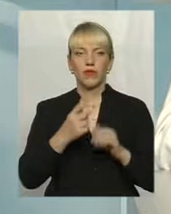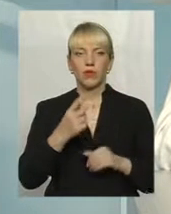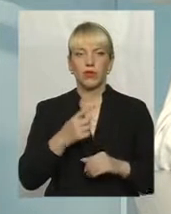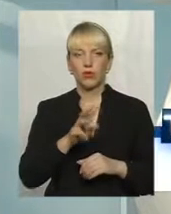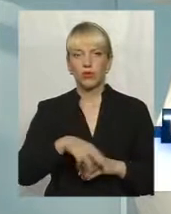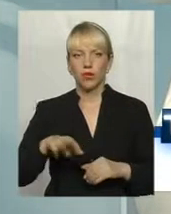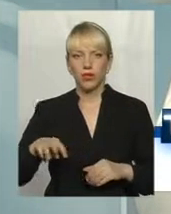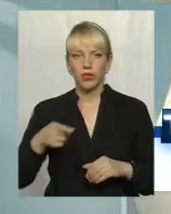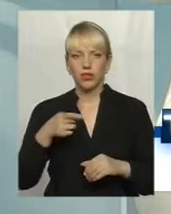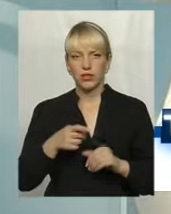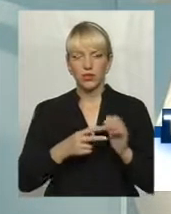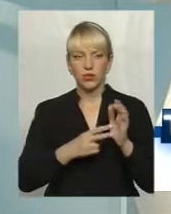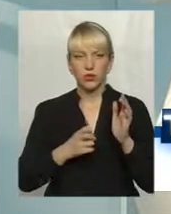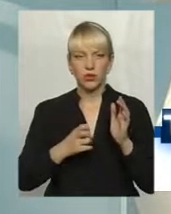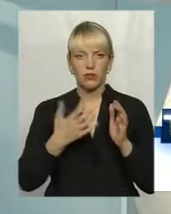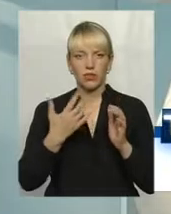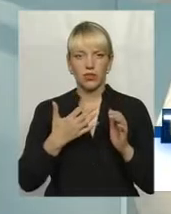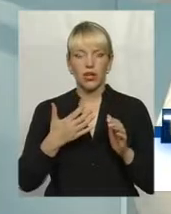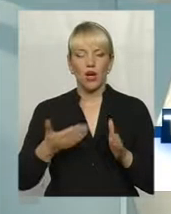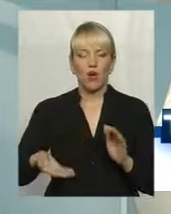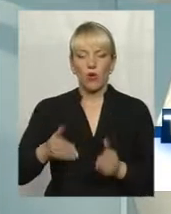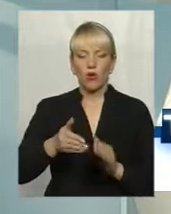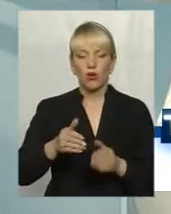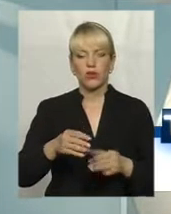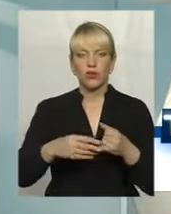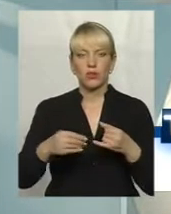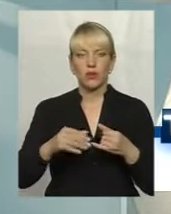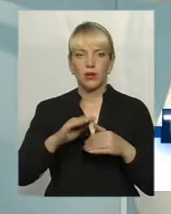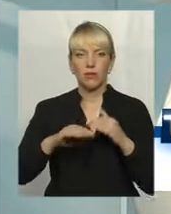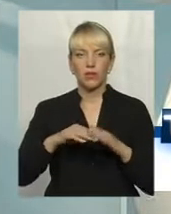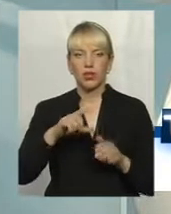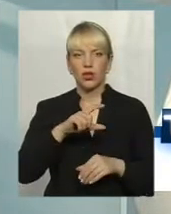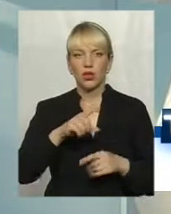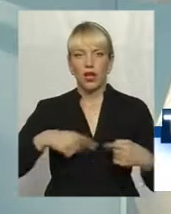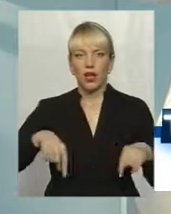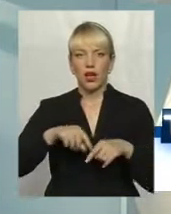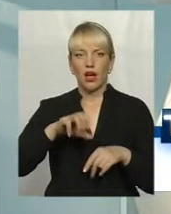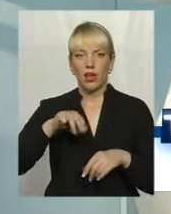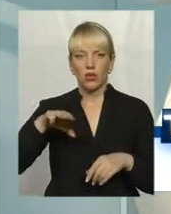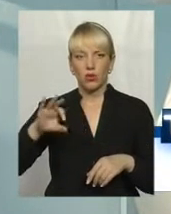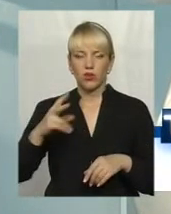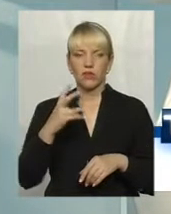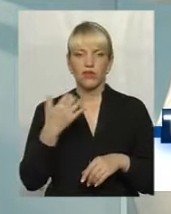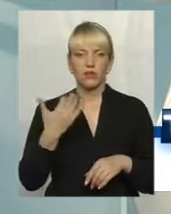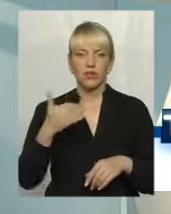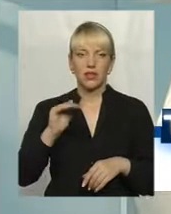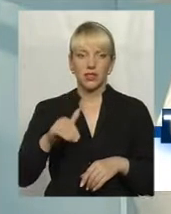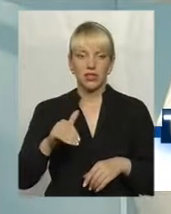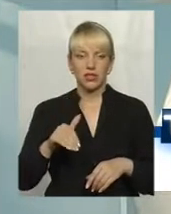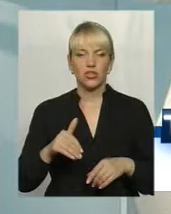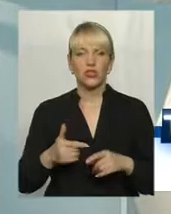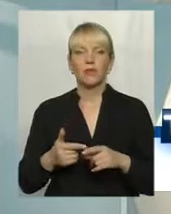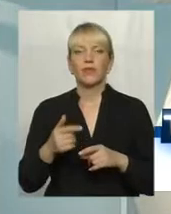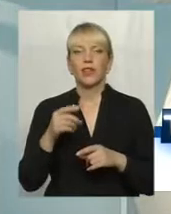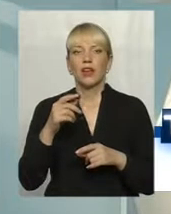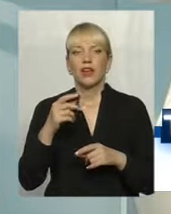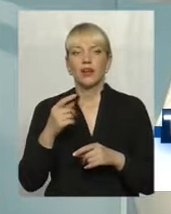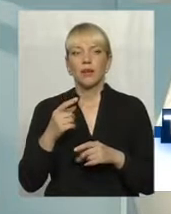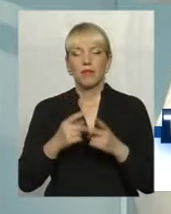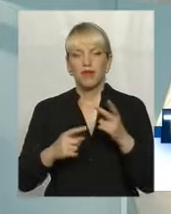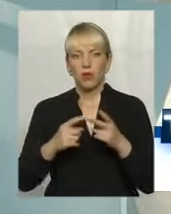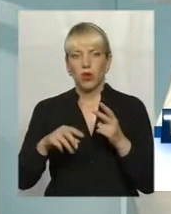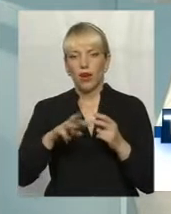гектарів орної землі у Луганській області, під зоною АТО сьогодні знаходиться 250 тисяч. Із 1,5 мільйона в Донецькій орієнтовно